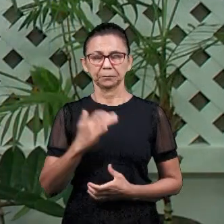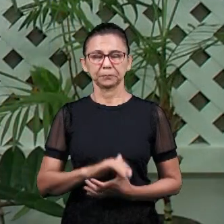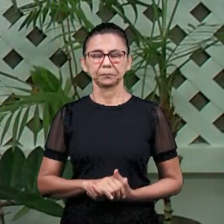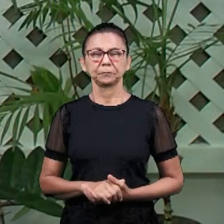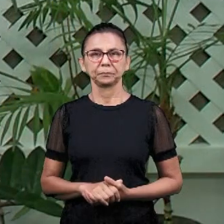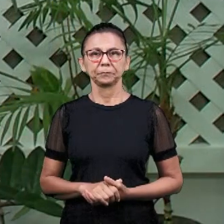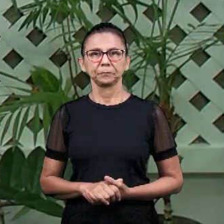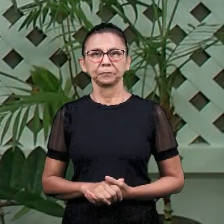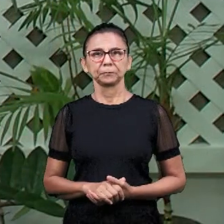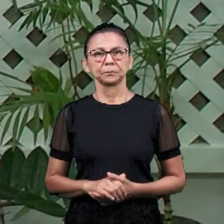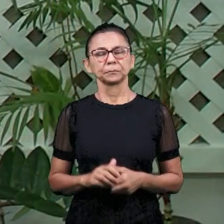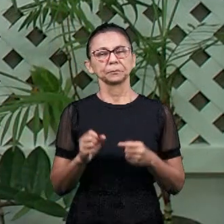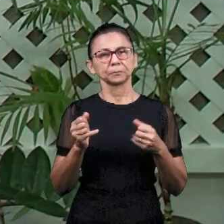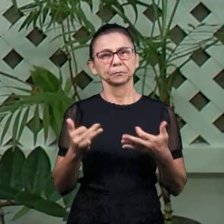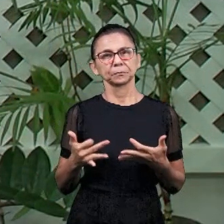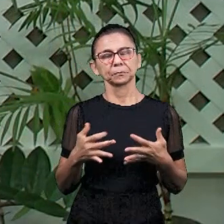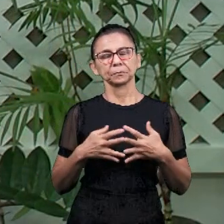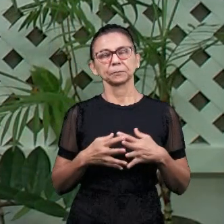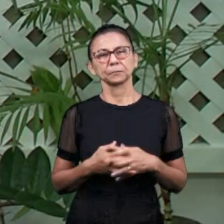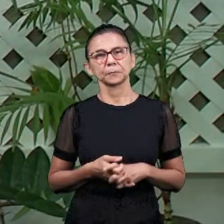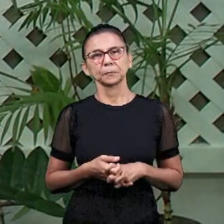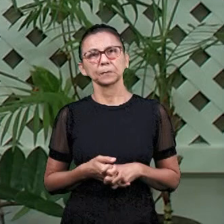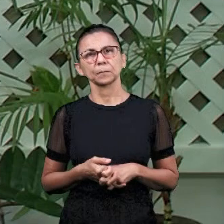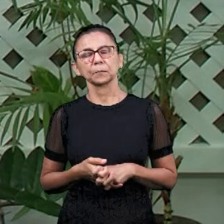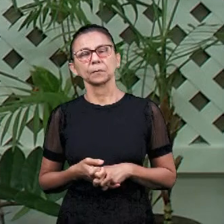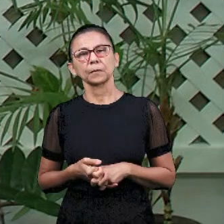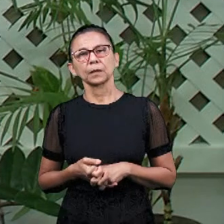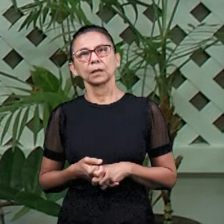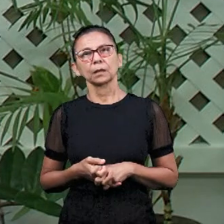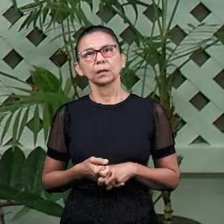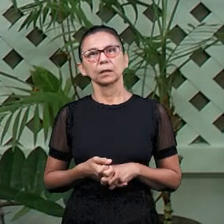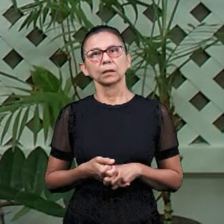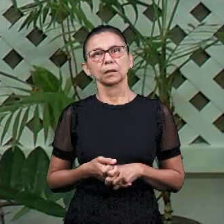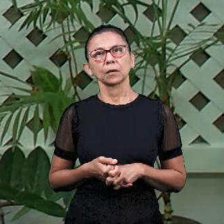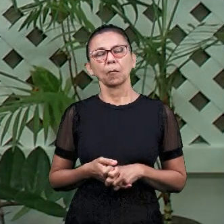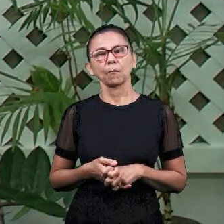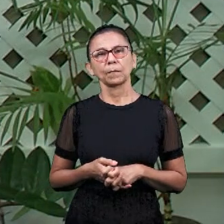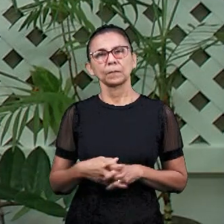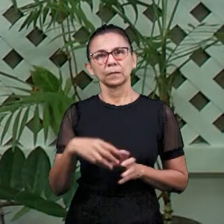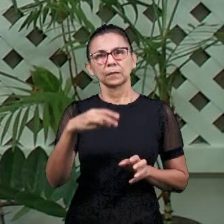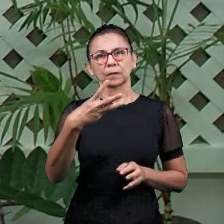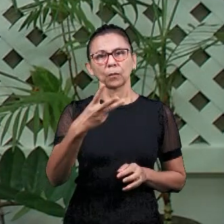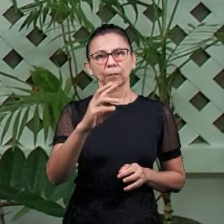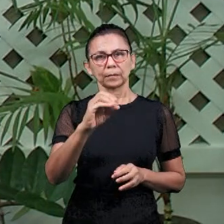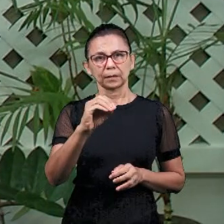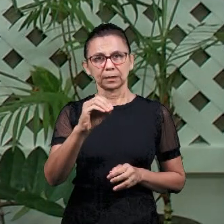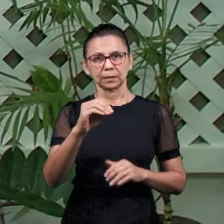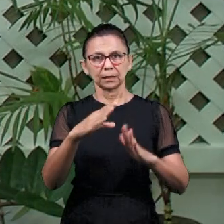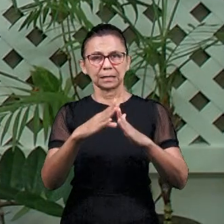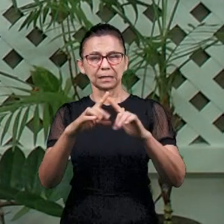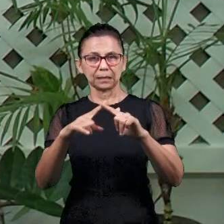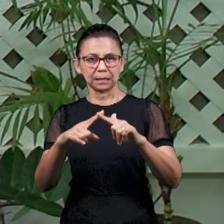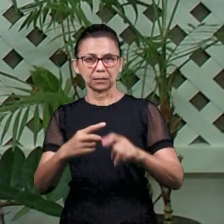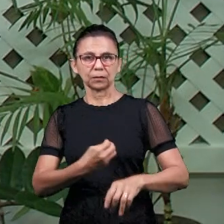Nous avons sélectionné les 30 églises de plus grande participation chaque semaine. Tout d'abord,